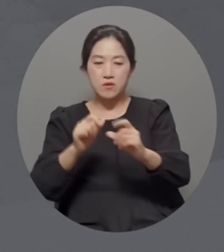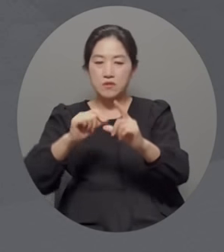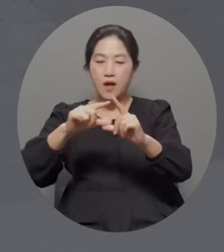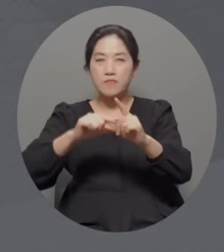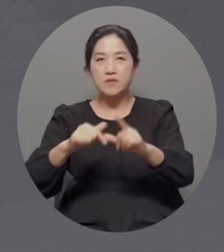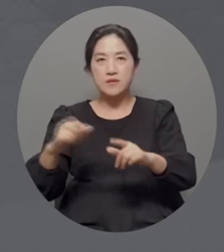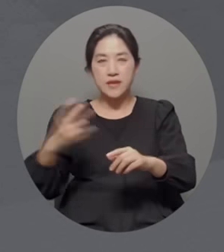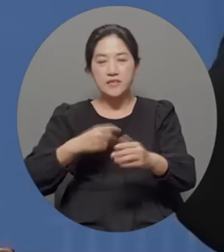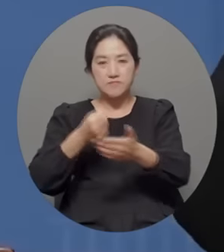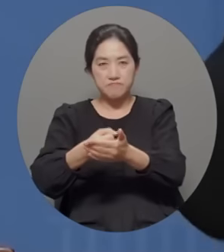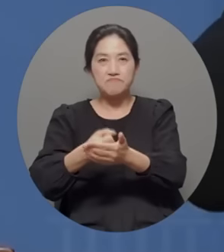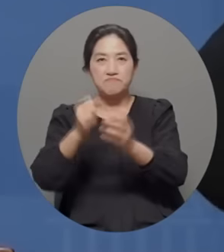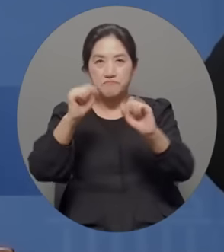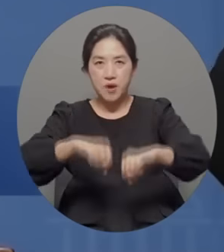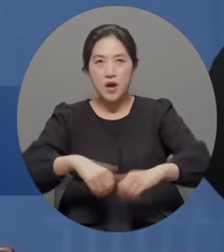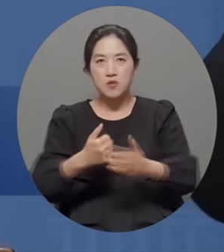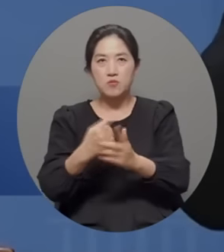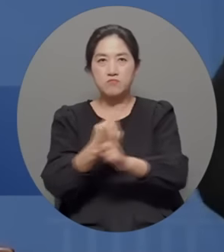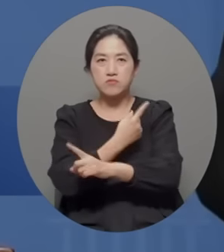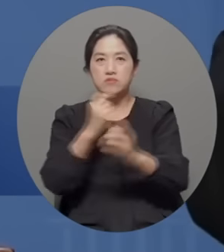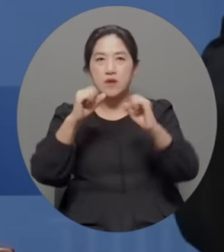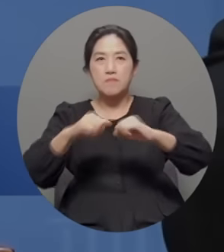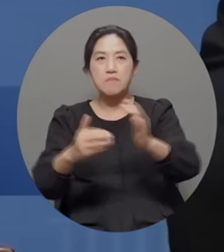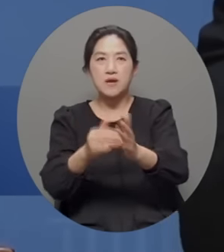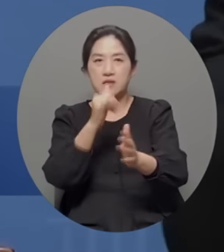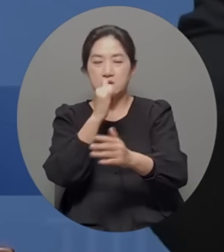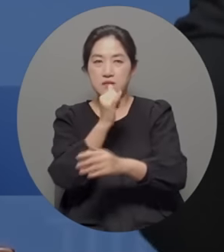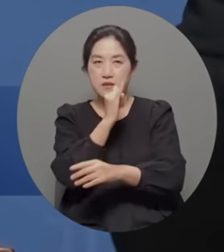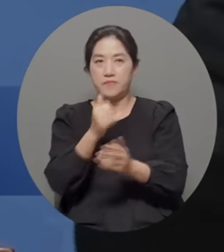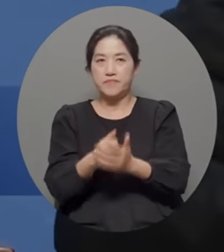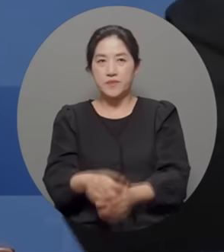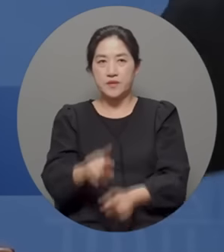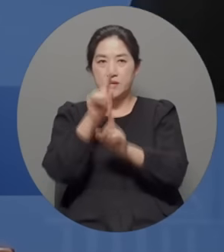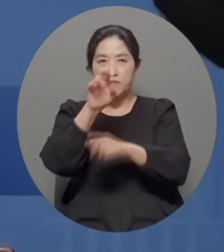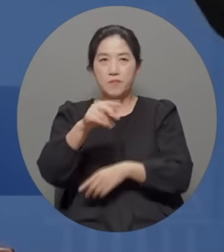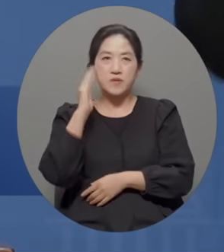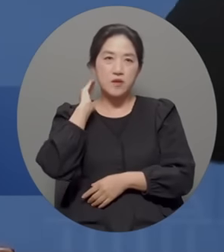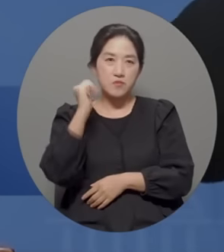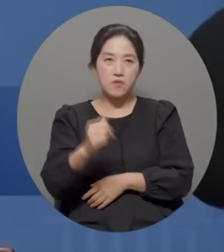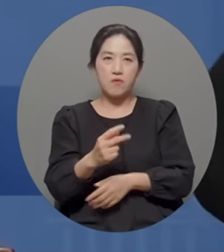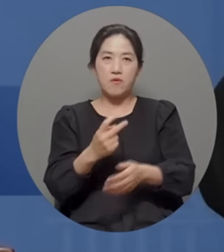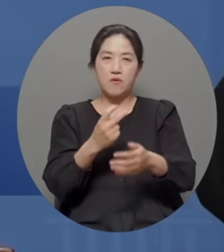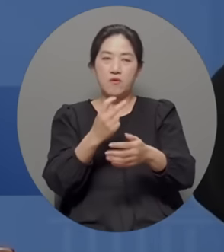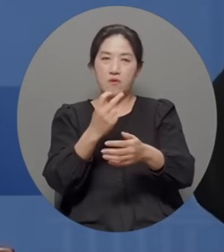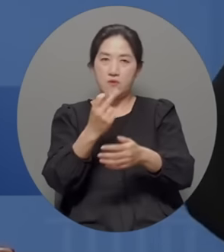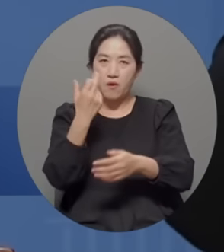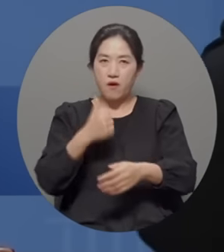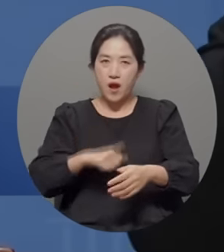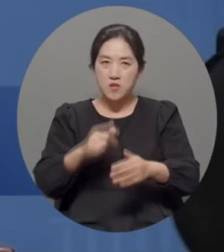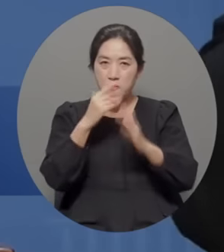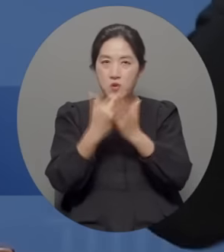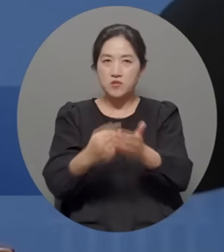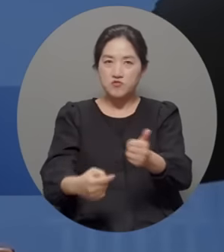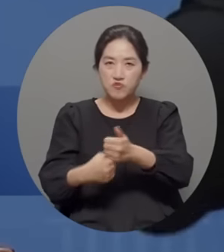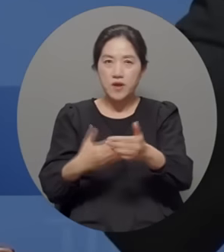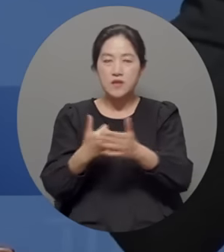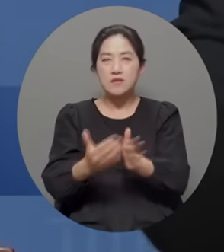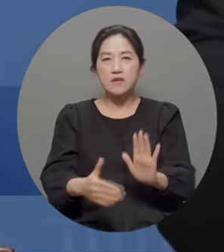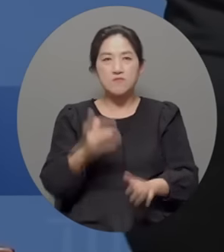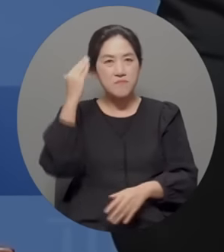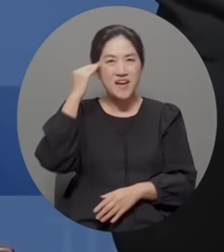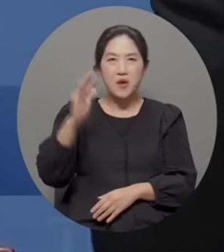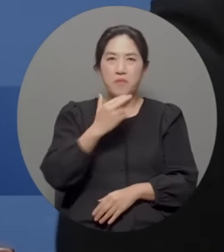의결됐습니다. 이명박 대통령도 형과 아들 본인이 수사받을 때 방해하지 않았고 특검도